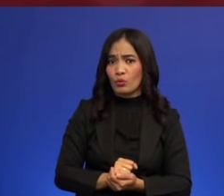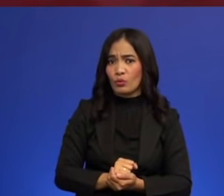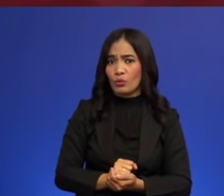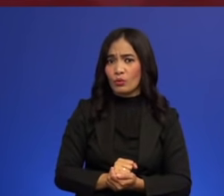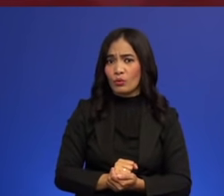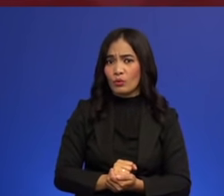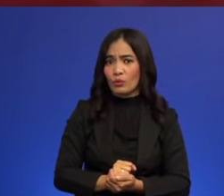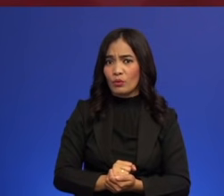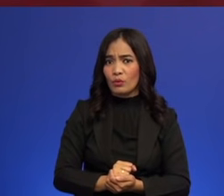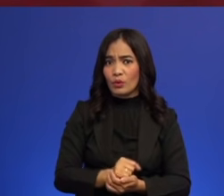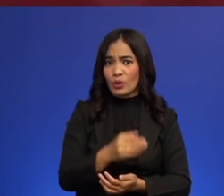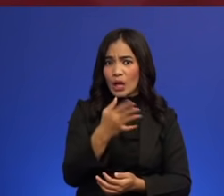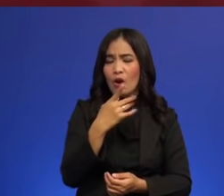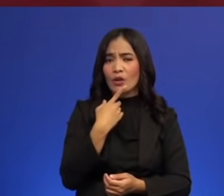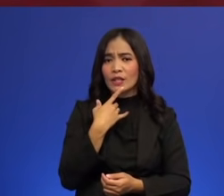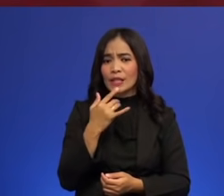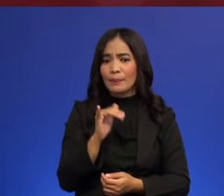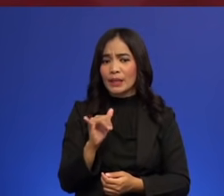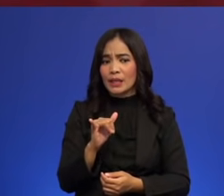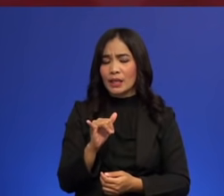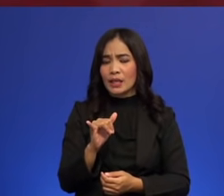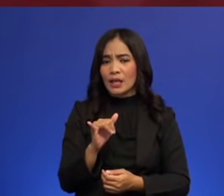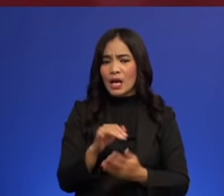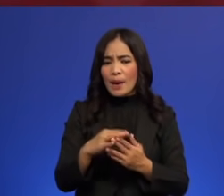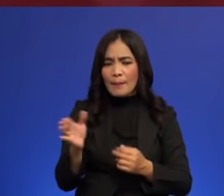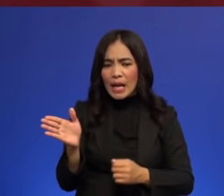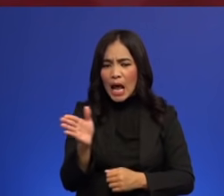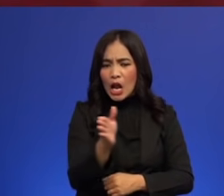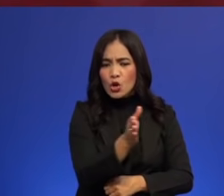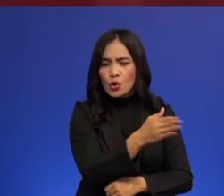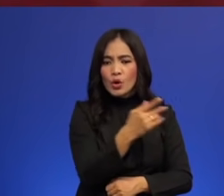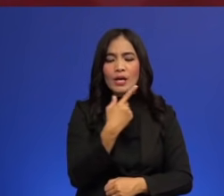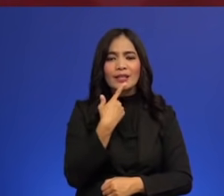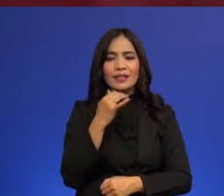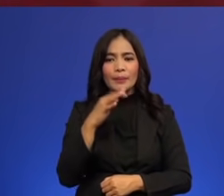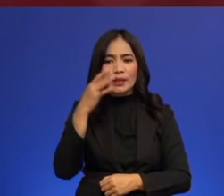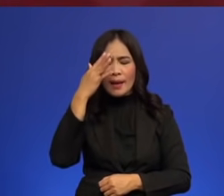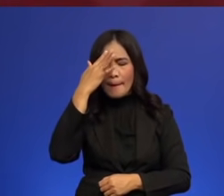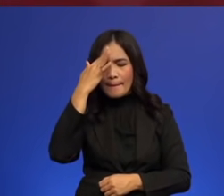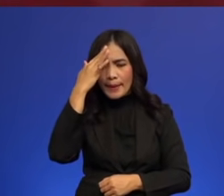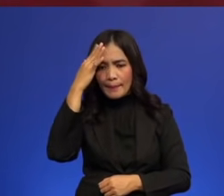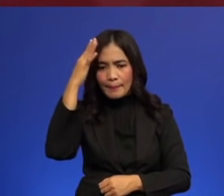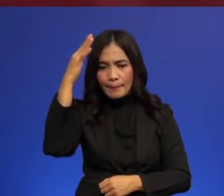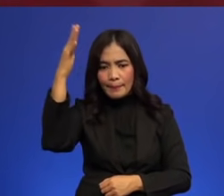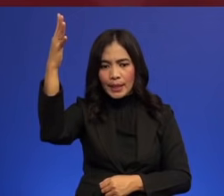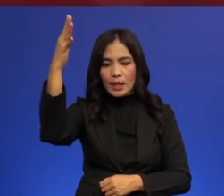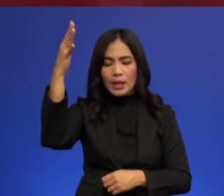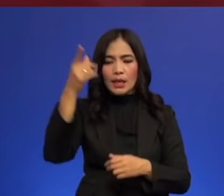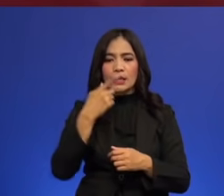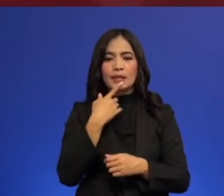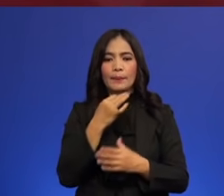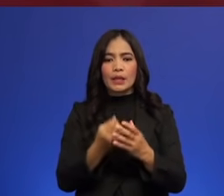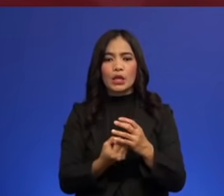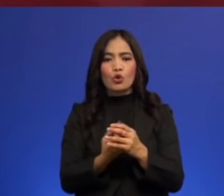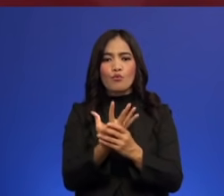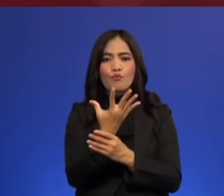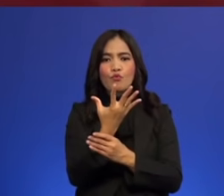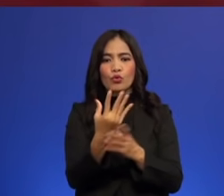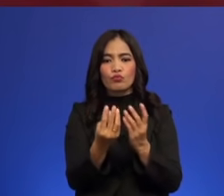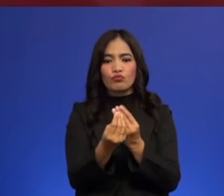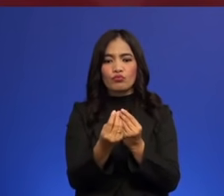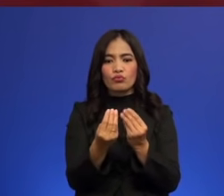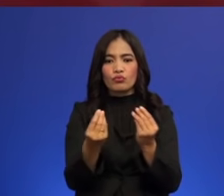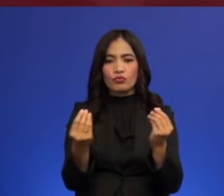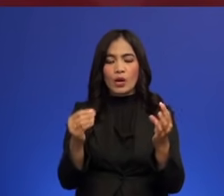Engkau menghanyutkan manusia. Mereka seperti mimpi, seperti rumput yang bertumbuh. Di